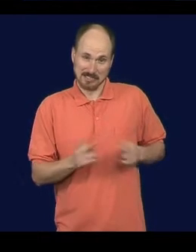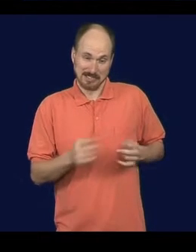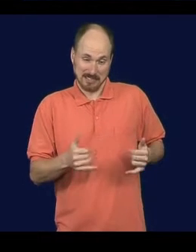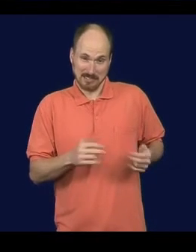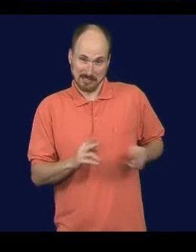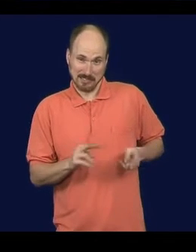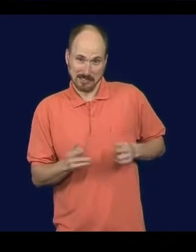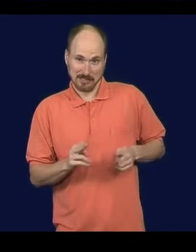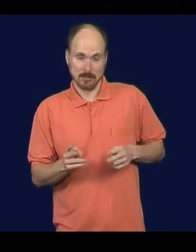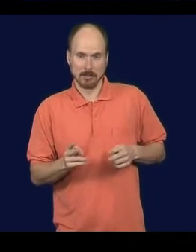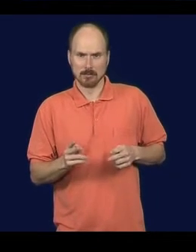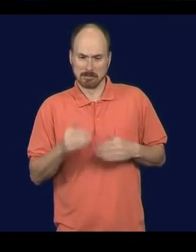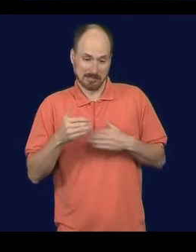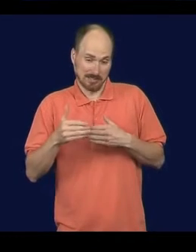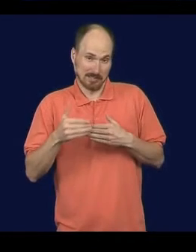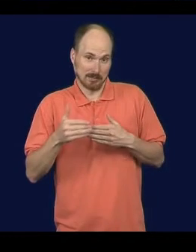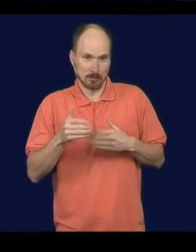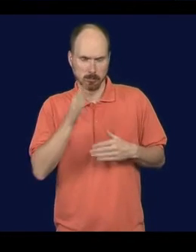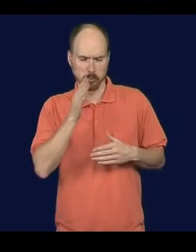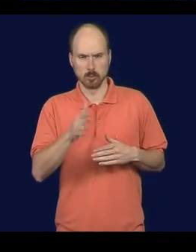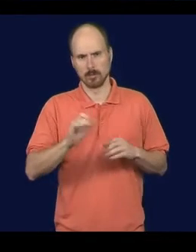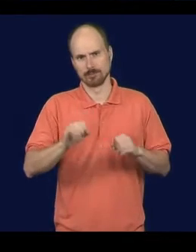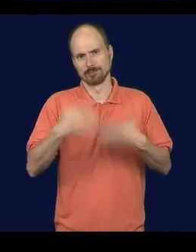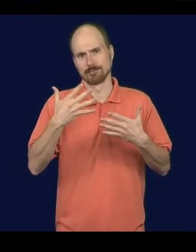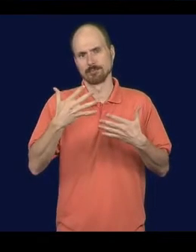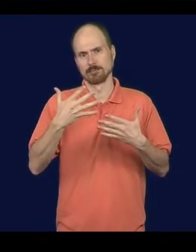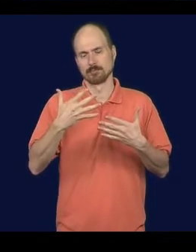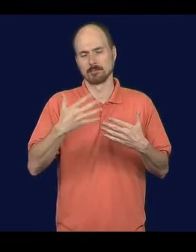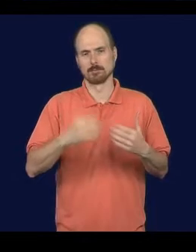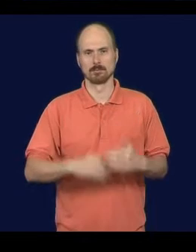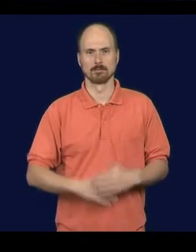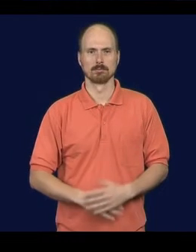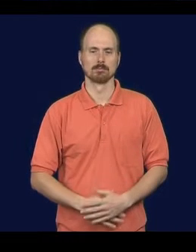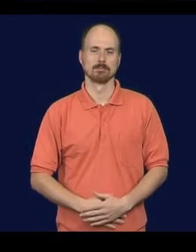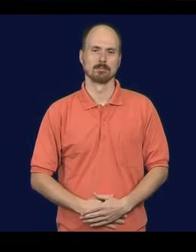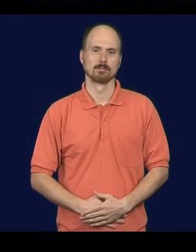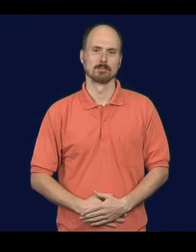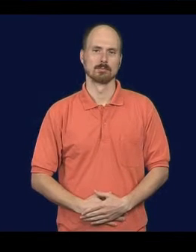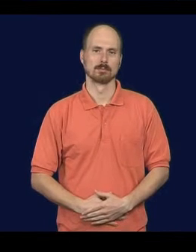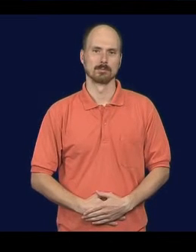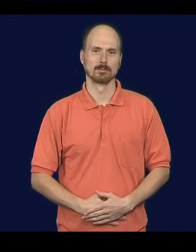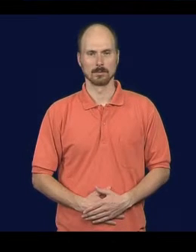se účastnit testování prototypu, protože to by nám hodně pomohlo.